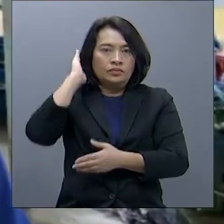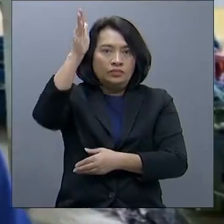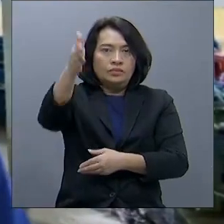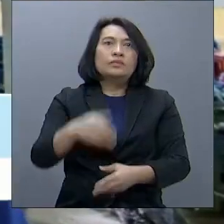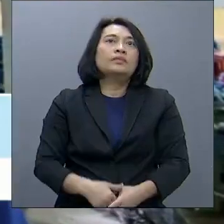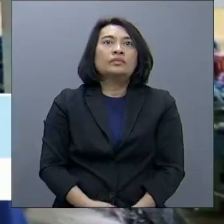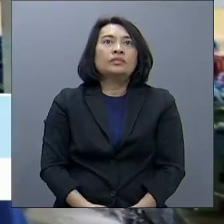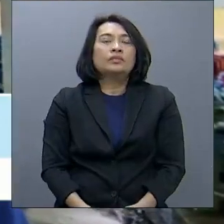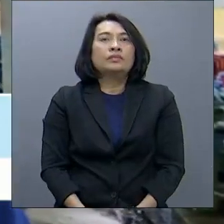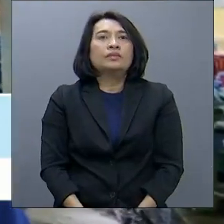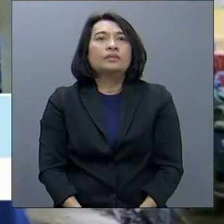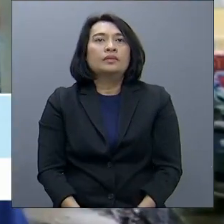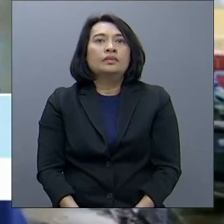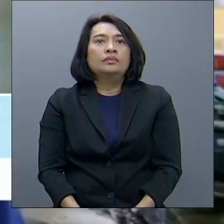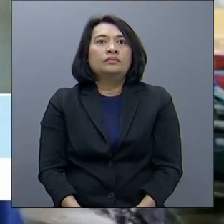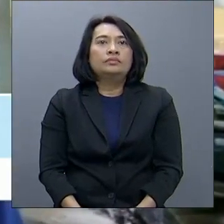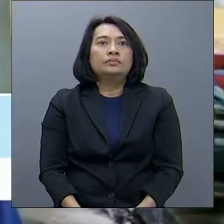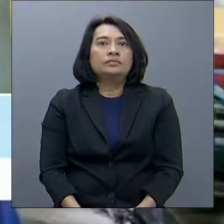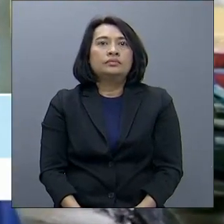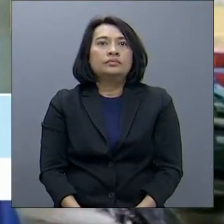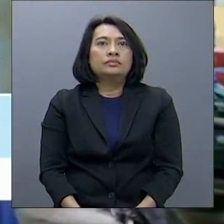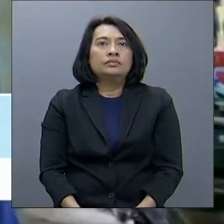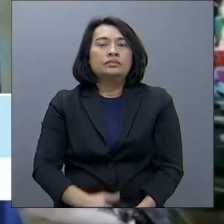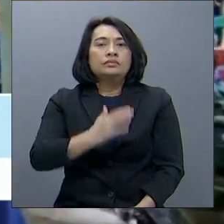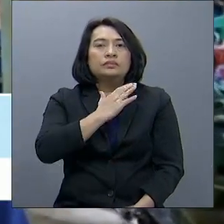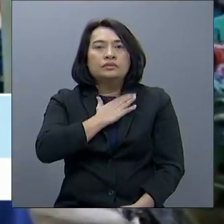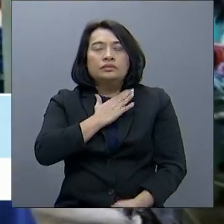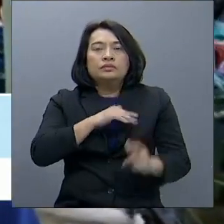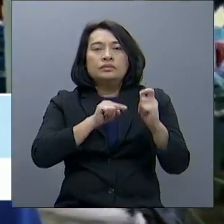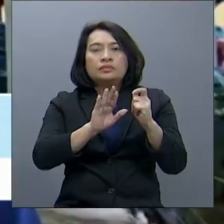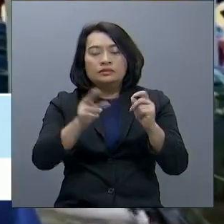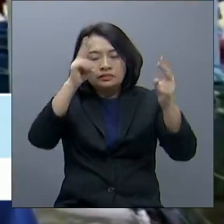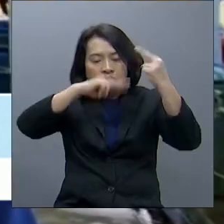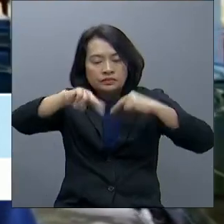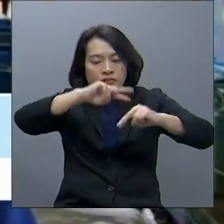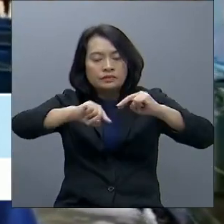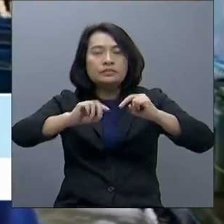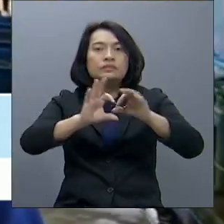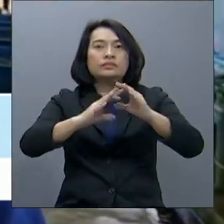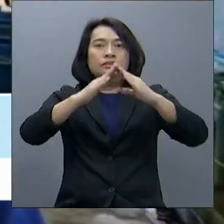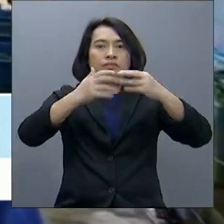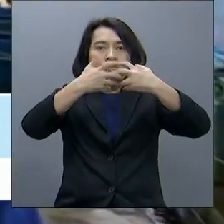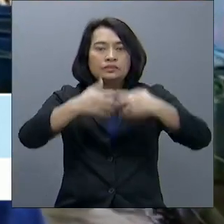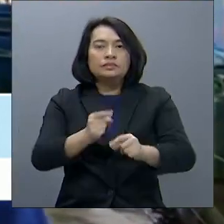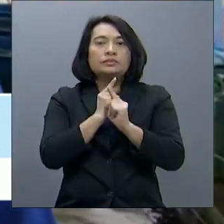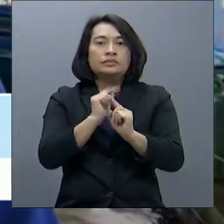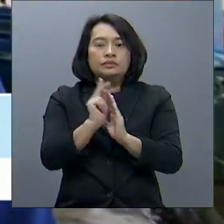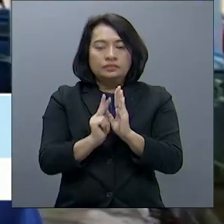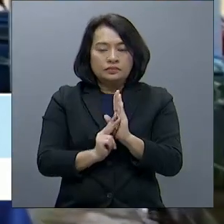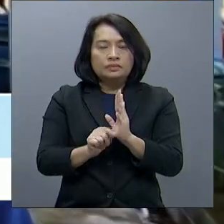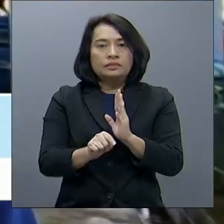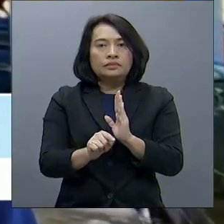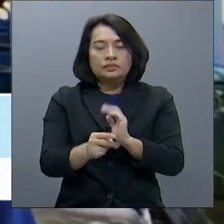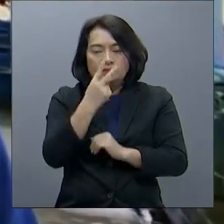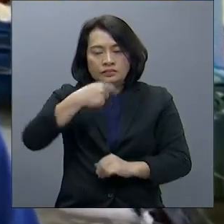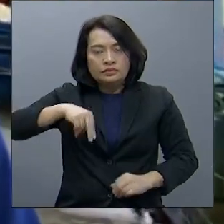ราก็เข้ามาดูแล้วว่าการสุขลักษณะของการทำโรงงานเนี่ยมันเป็นไปตามกฎหมายไหมพรบ.สาธารณสุขไหม